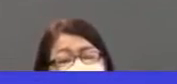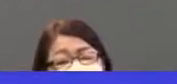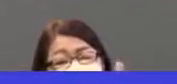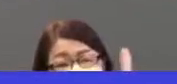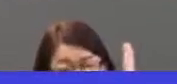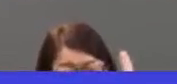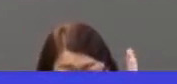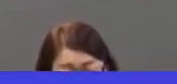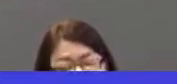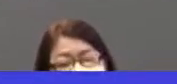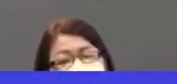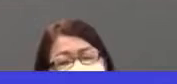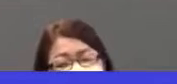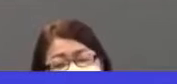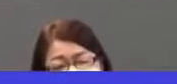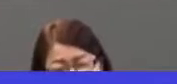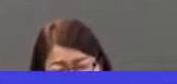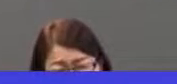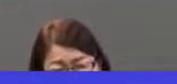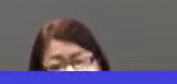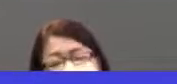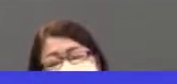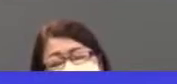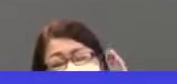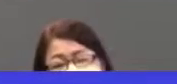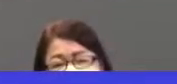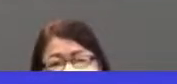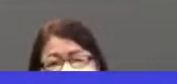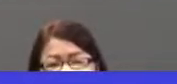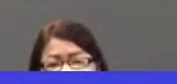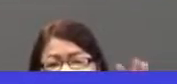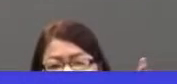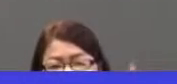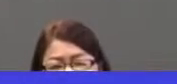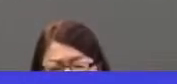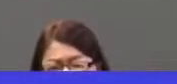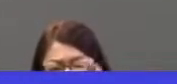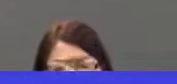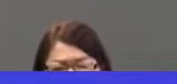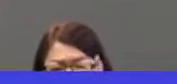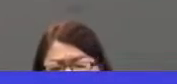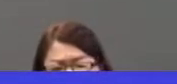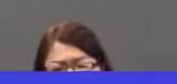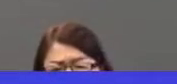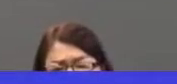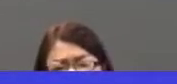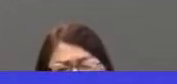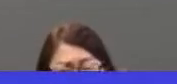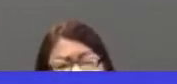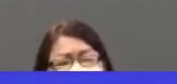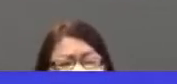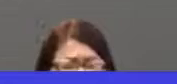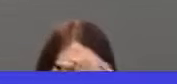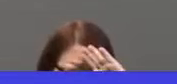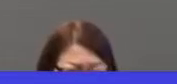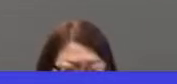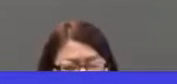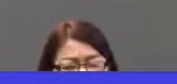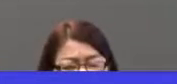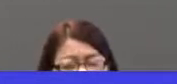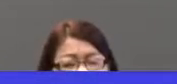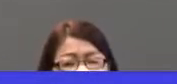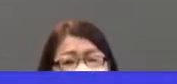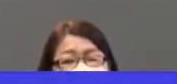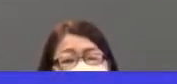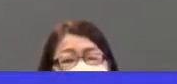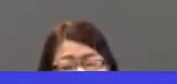ส่งเสริมการปกครองส่วนท้องถิ่นเพื่อตรวจสอบจากนั้นก็จะต้องรายงานไปที่มท.1คือรัฐมนตรีว่าการกระทรวงมหาดไทย